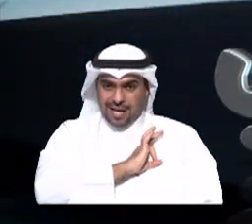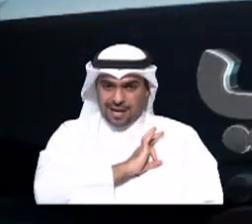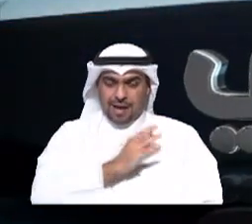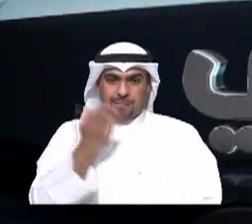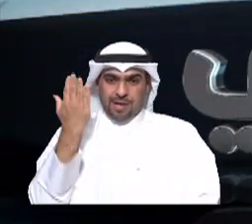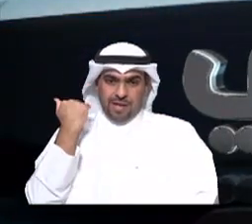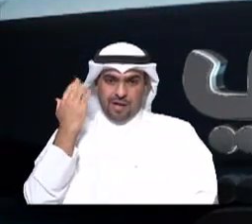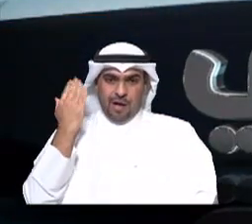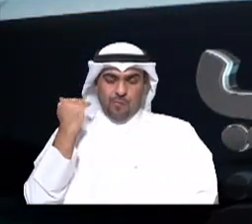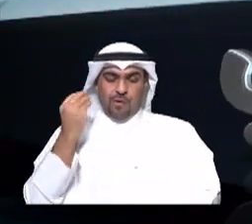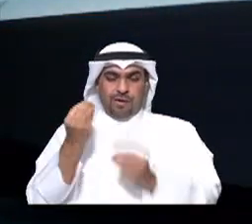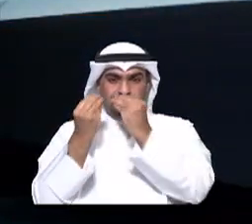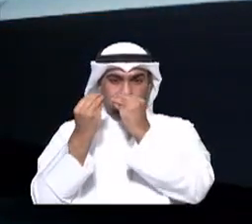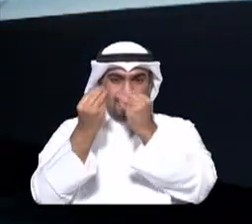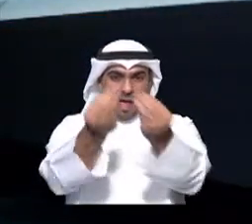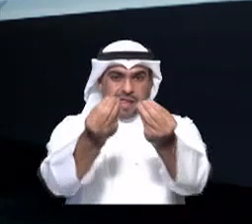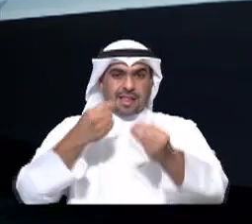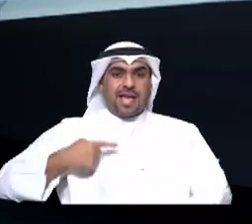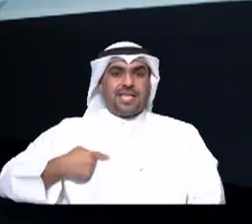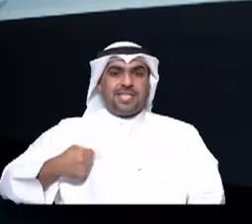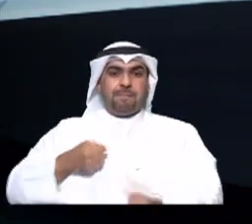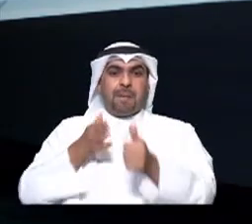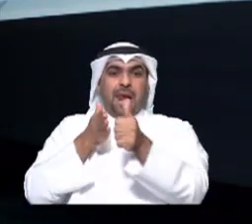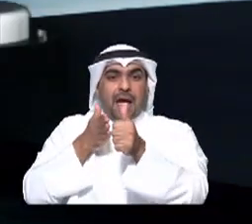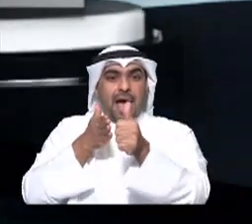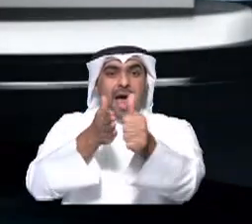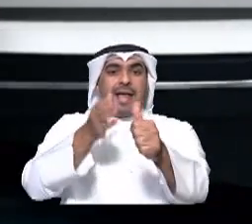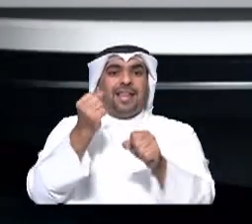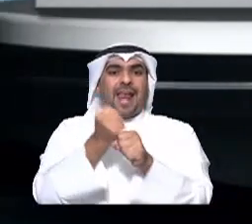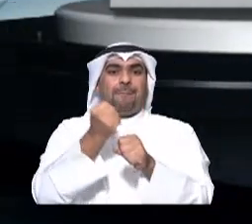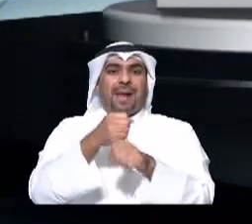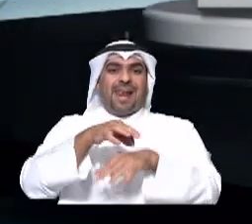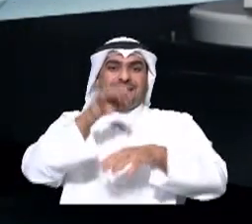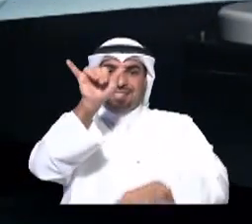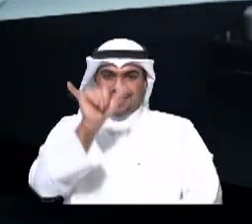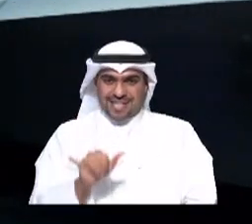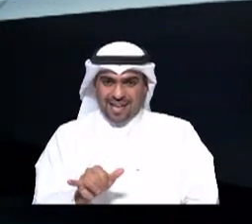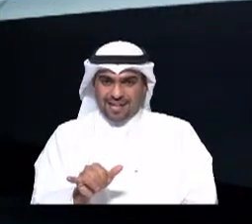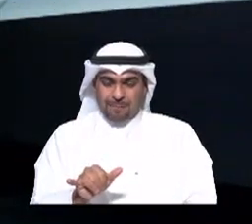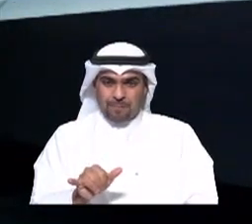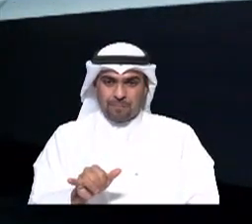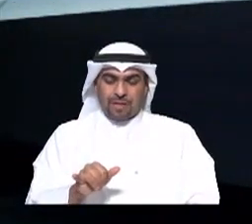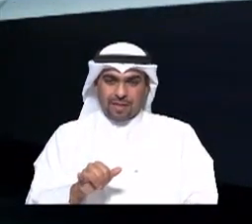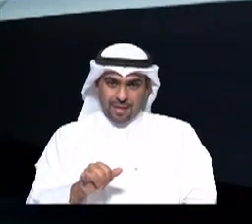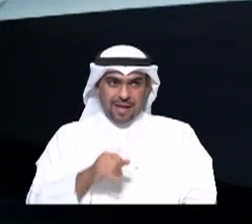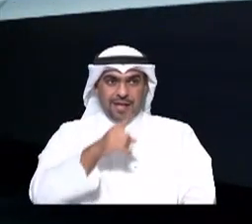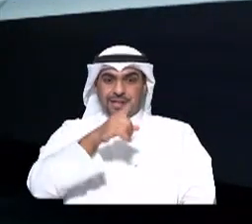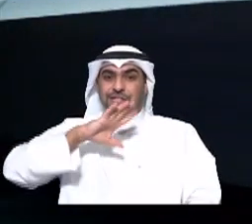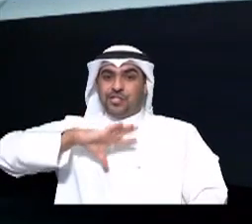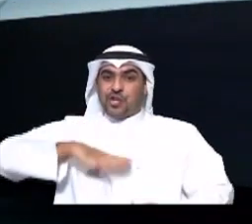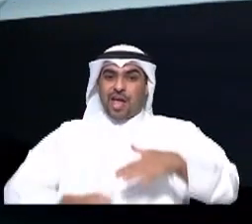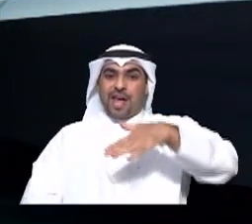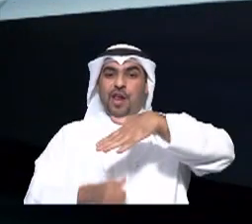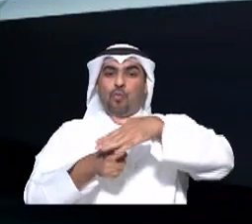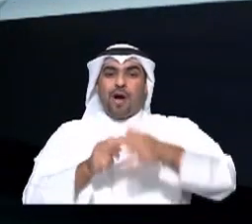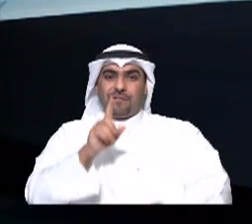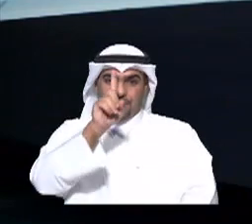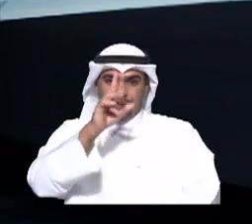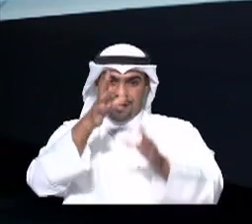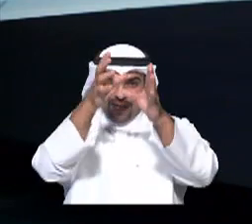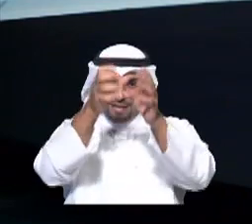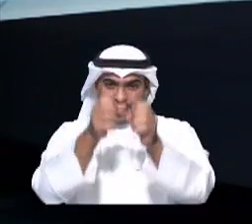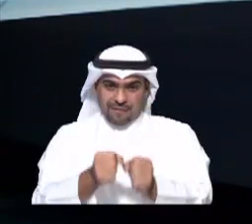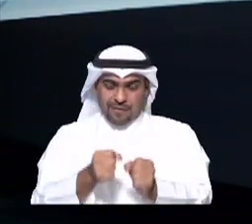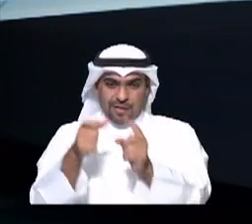قائدا للعمل الإنساني. ومنذ تولي حضرة صاحب السمو أمير البلاد الشيخ نواف الأحمد الجابر الصباح حفظه الله